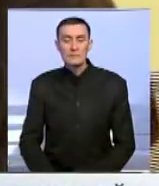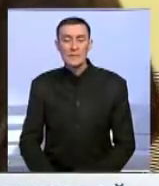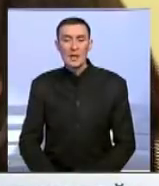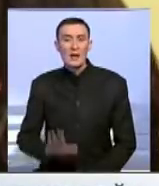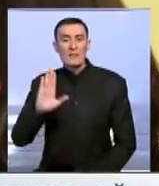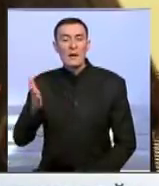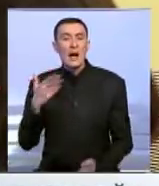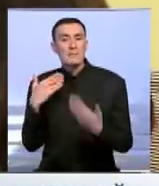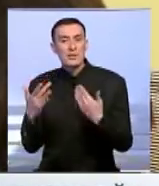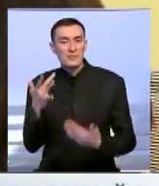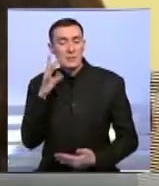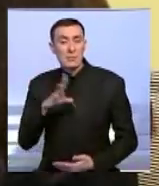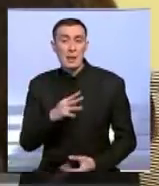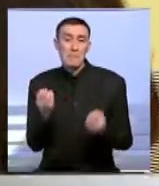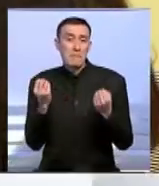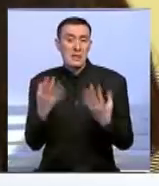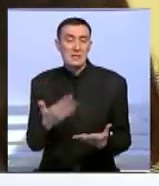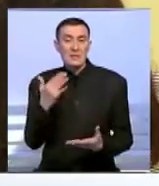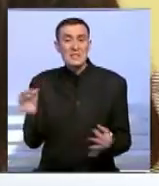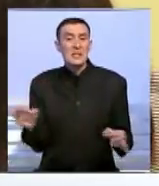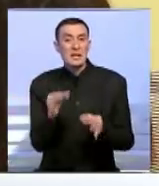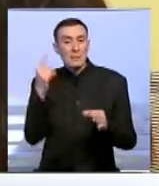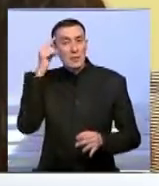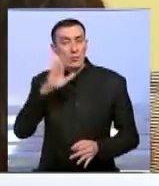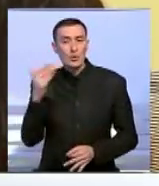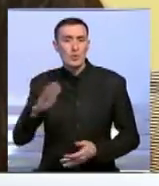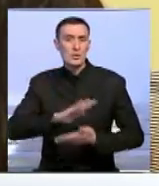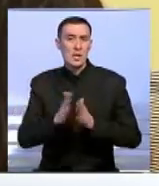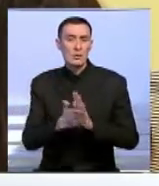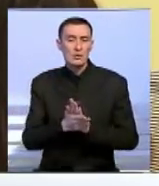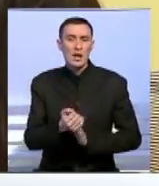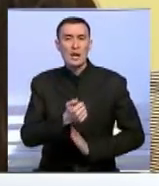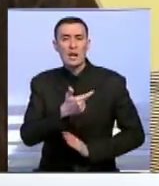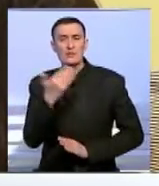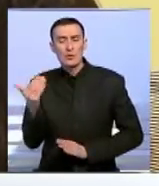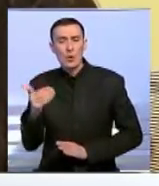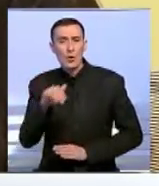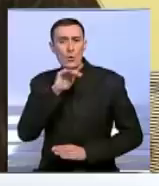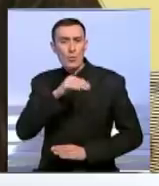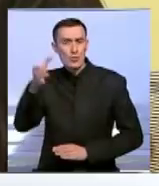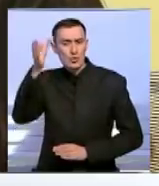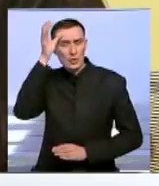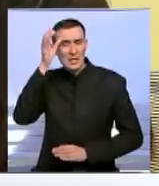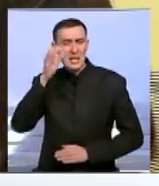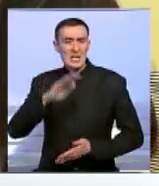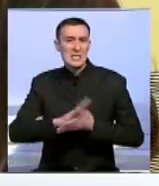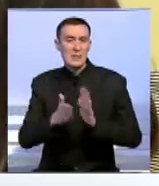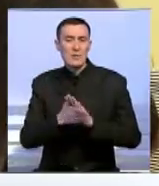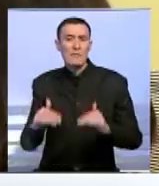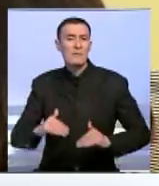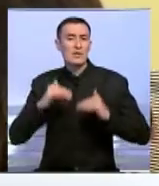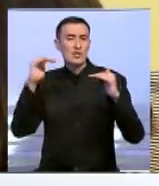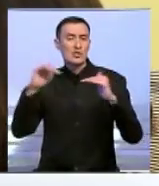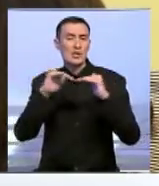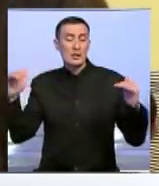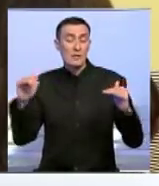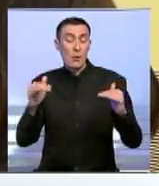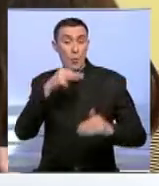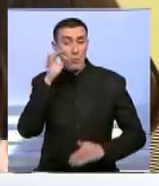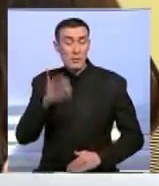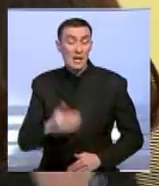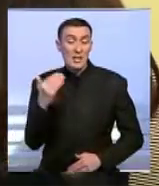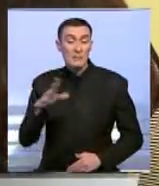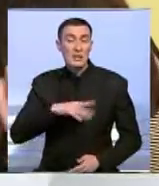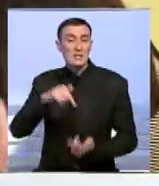В общении всегда была проста. Вы никогда бы не догадались о ее статусе, о количестве ее ученых степеней, о тех вершинах, которые она покорила. Ей